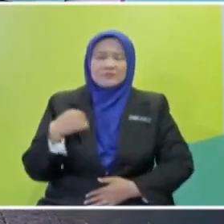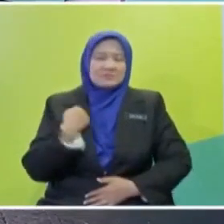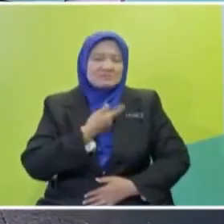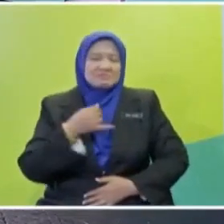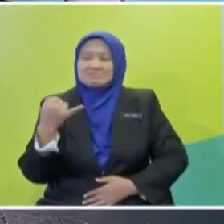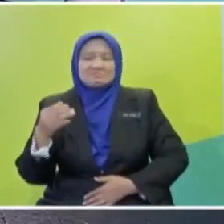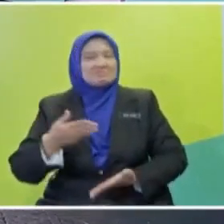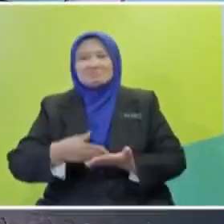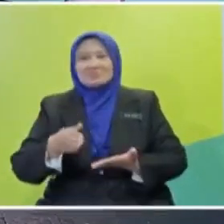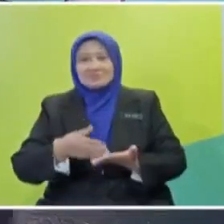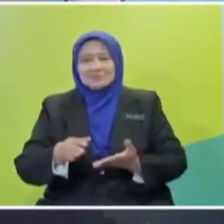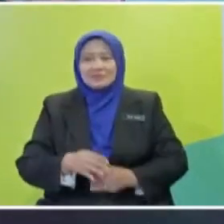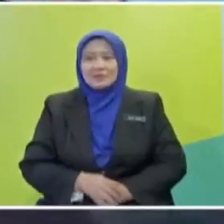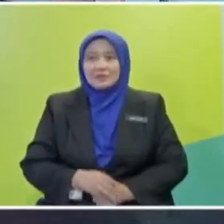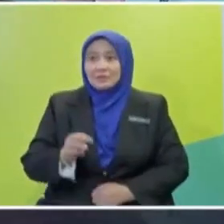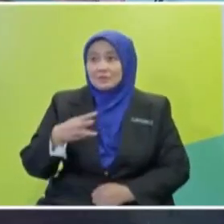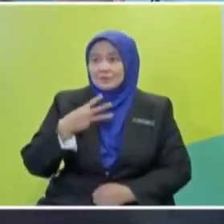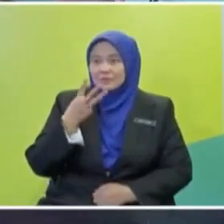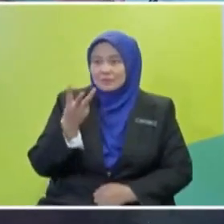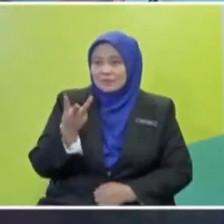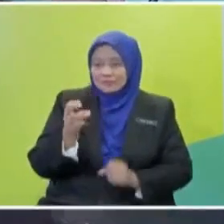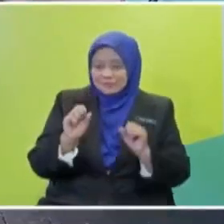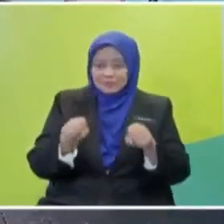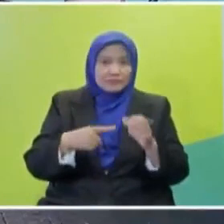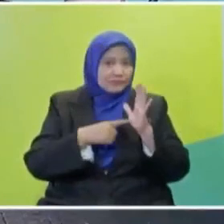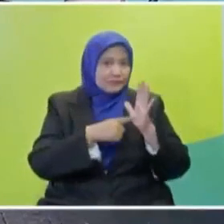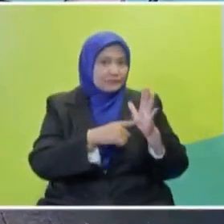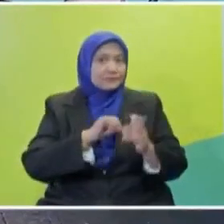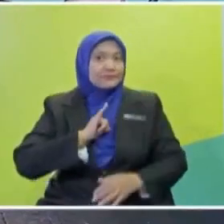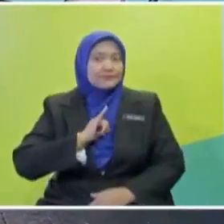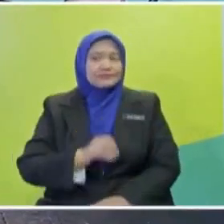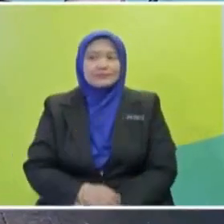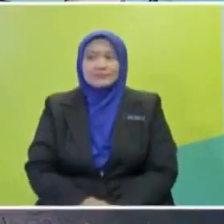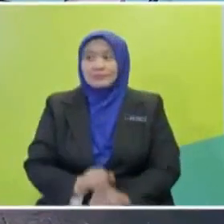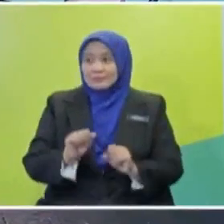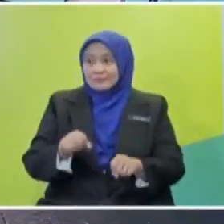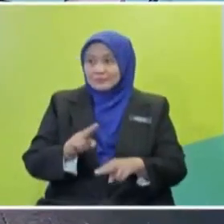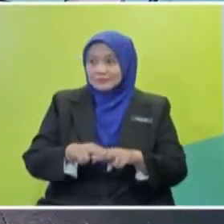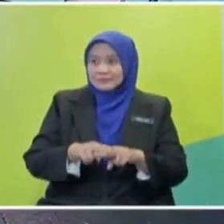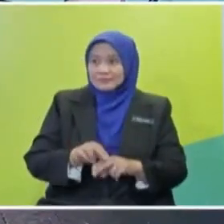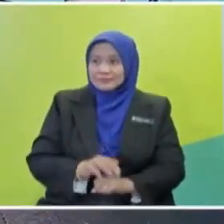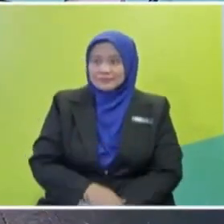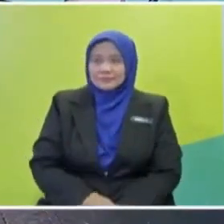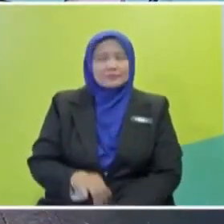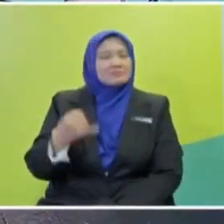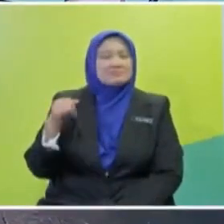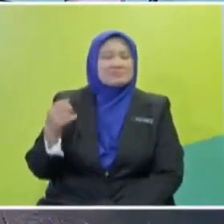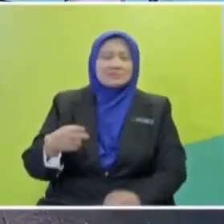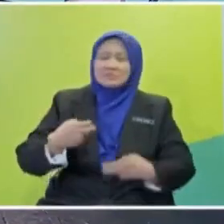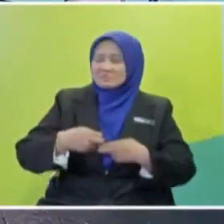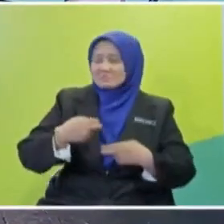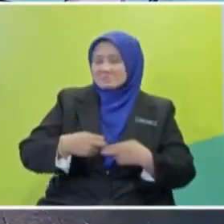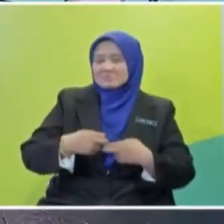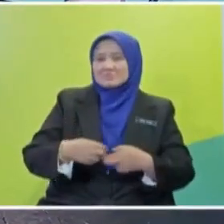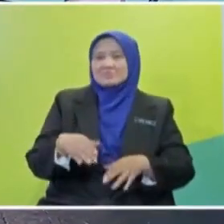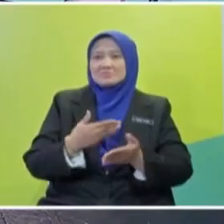sapu sampah? Ya. Wah, macam tu kakak tunjuk saya macam mana? Boleh. Ha, mari duduk sini. Kita tak payah susah-susah sapu. Sekarang